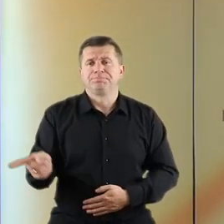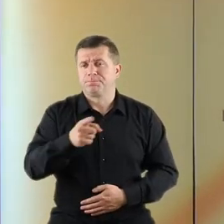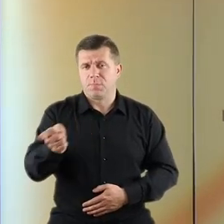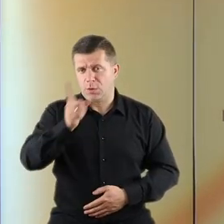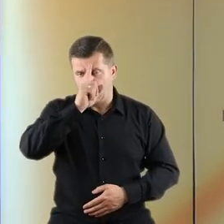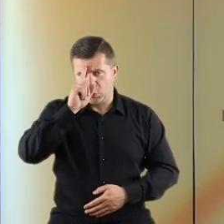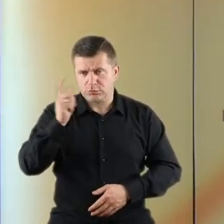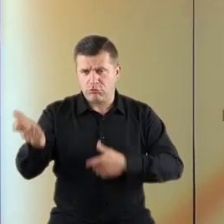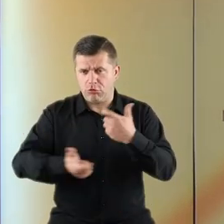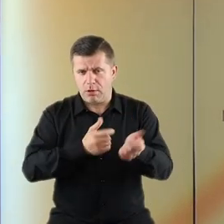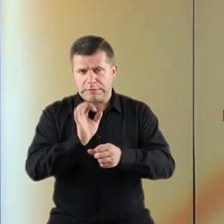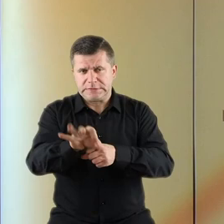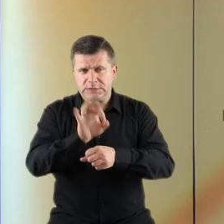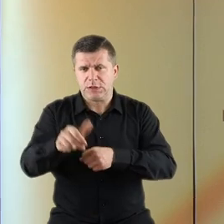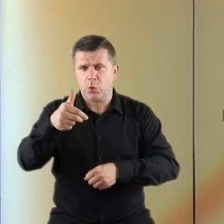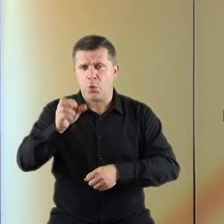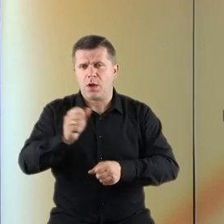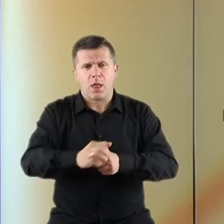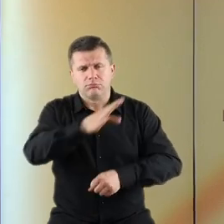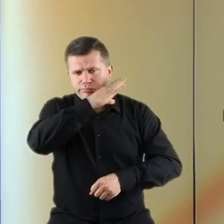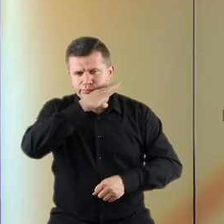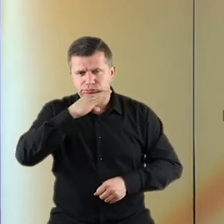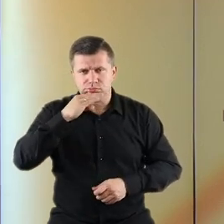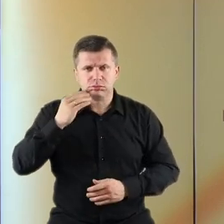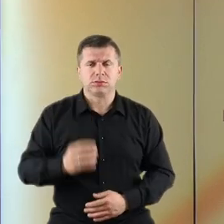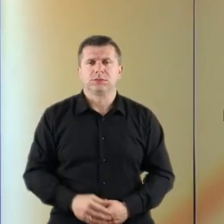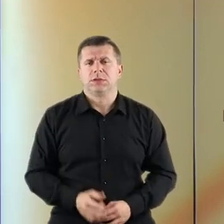rzucających uroki jest całe mnóstwo